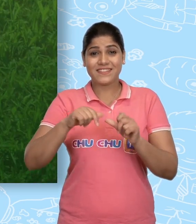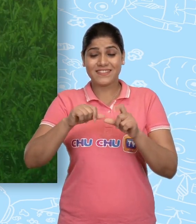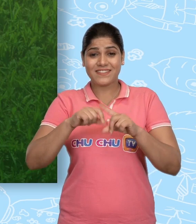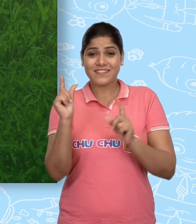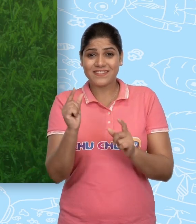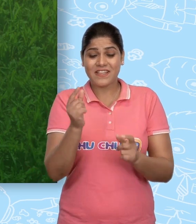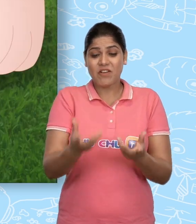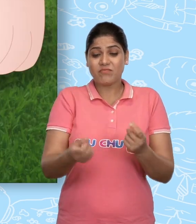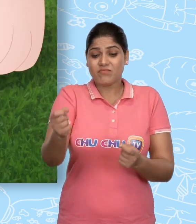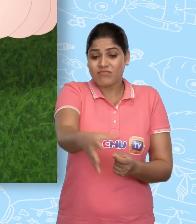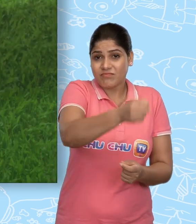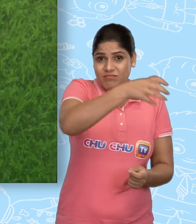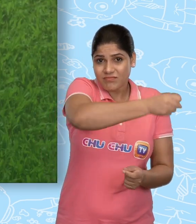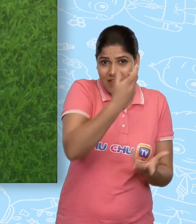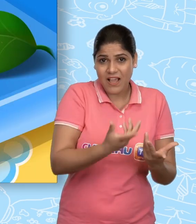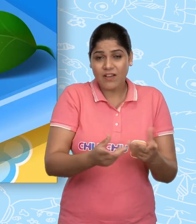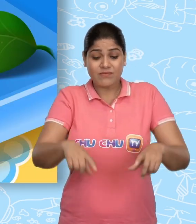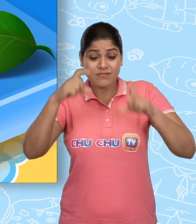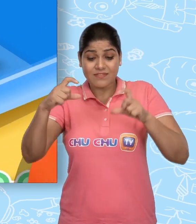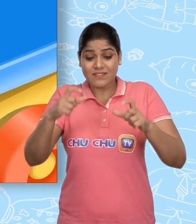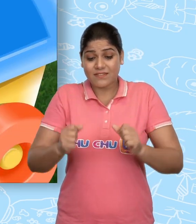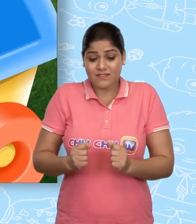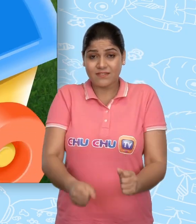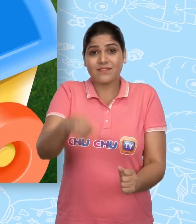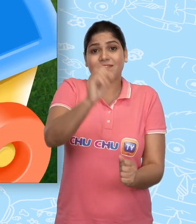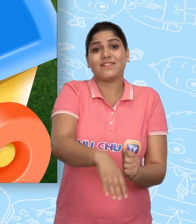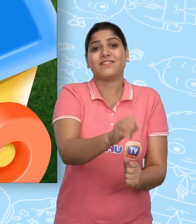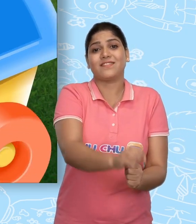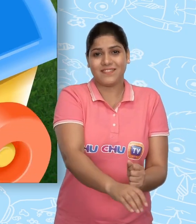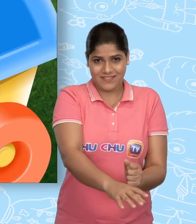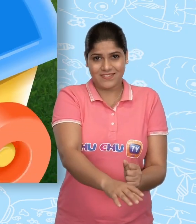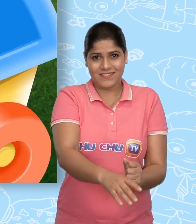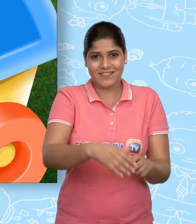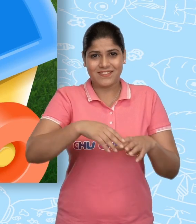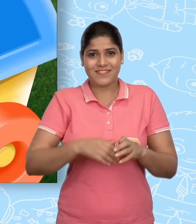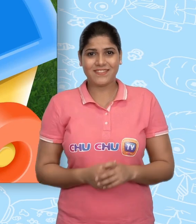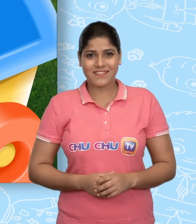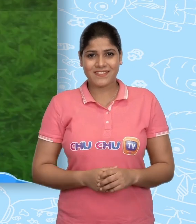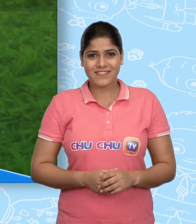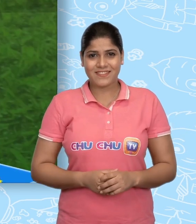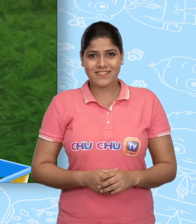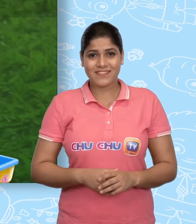बेबी टाकू ने वो चीजें उठा ली और ध्यान से उन्हें अपनी गाड़ी में रख लिया।